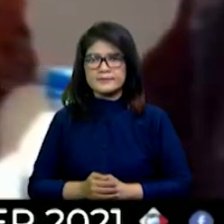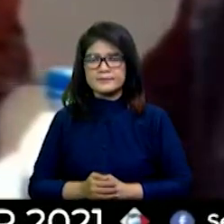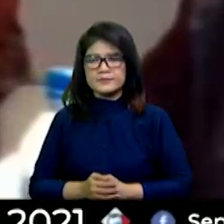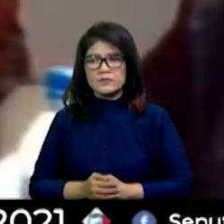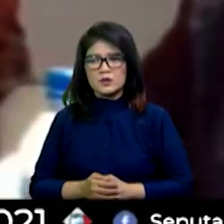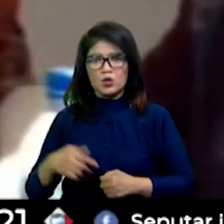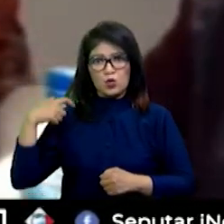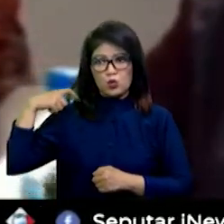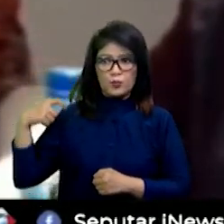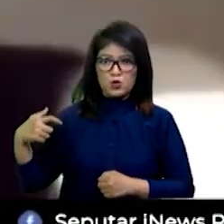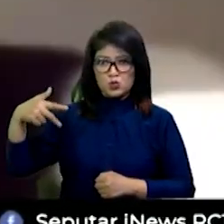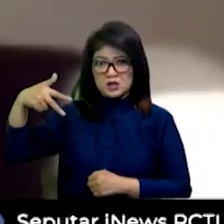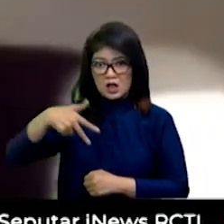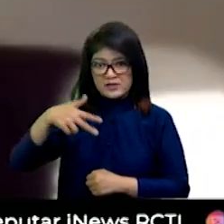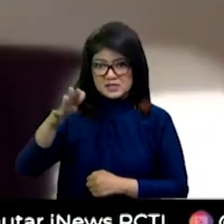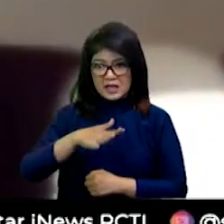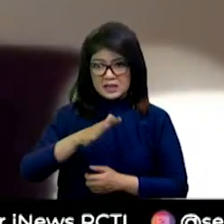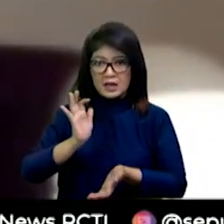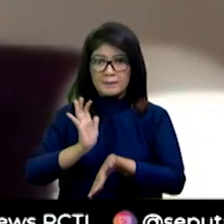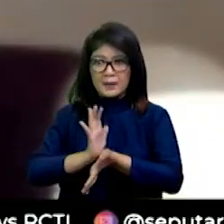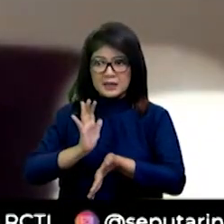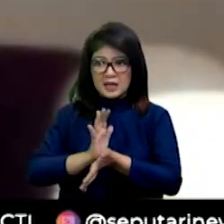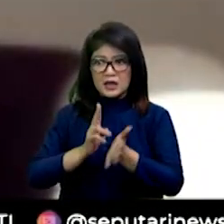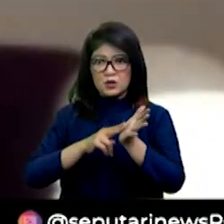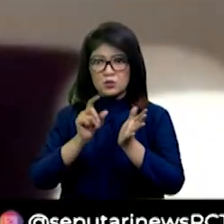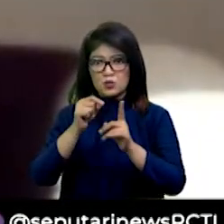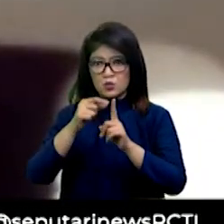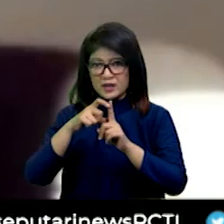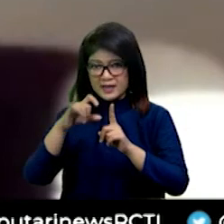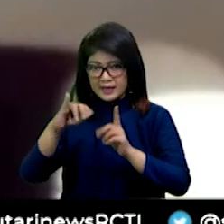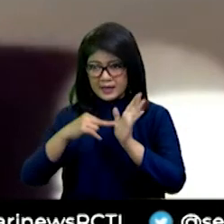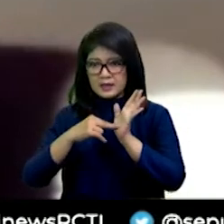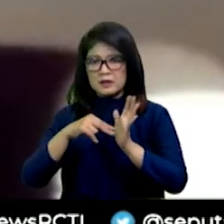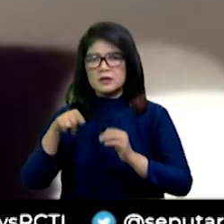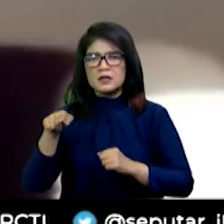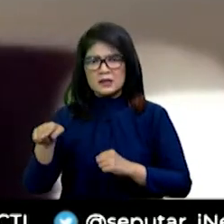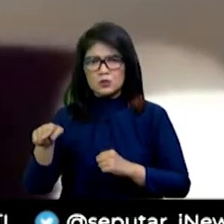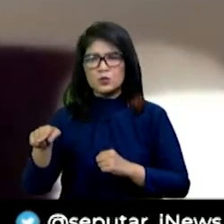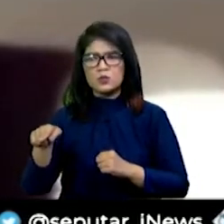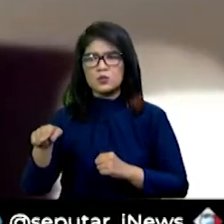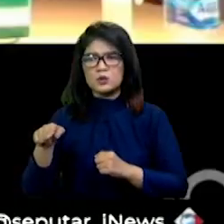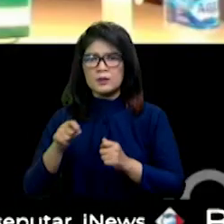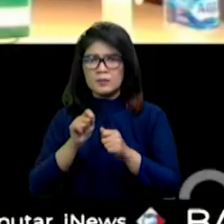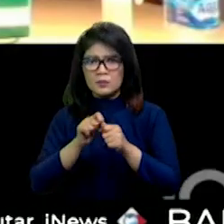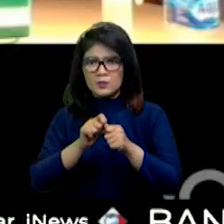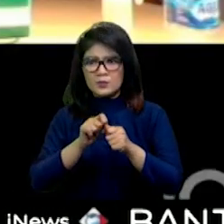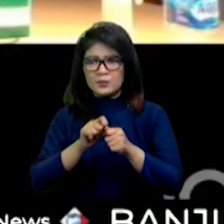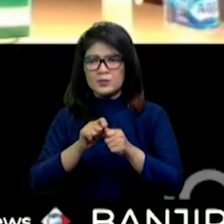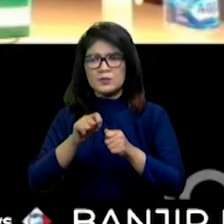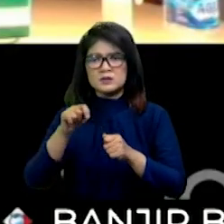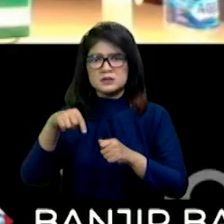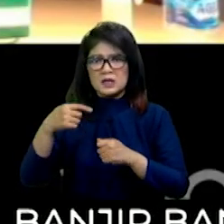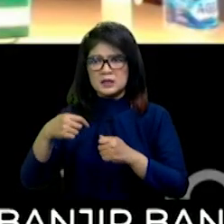Gubernur Sulawesi Selatan nonaktif Nurdin Abdullah divonis 5 tahun penjara dan denda 500 juta rupiah oleh Majelis Hakim Pengadilan Tindak Pidana Korupsi